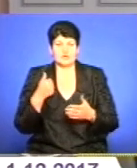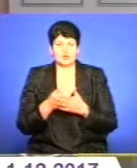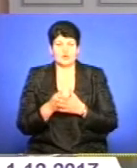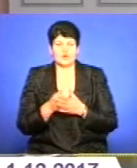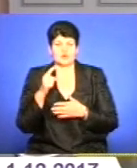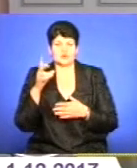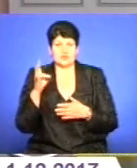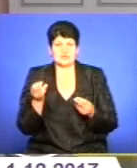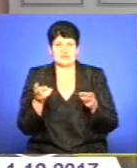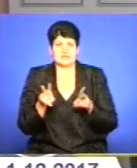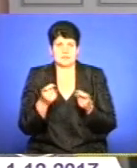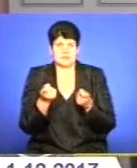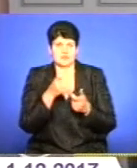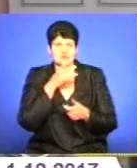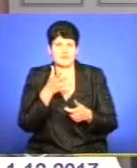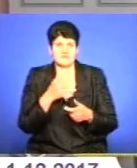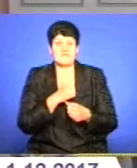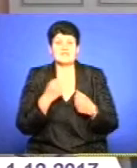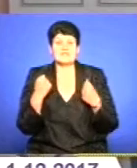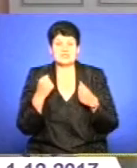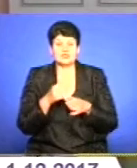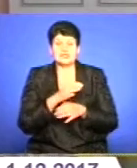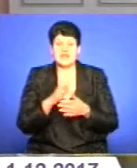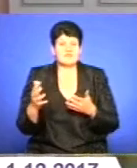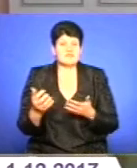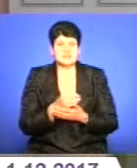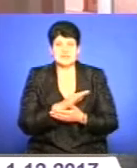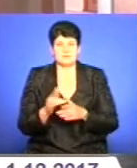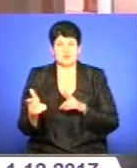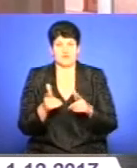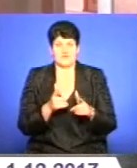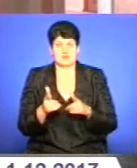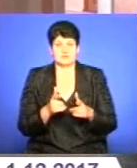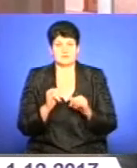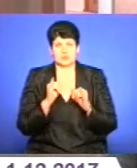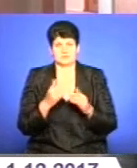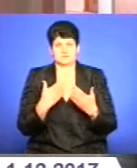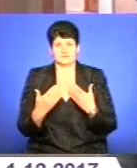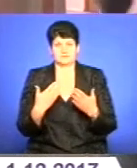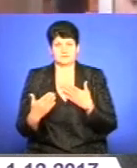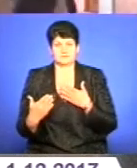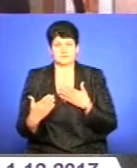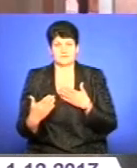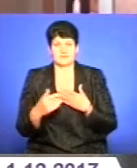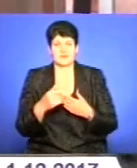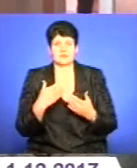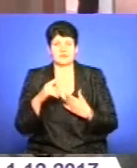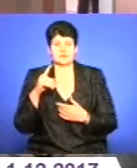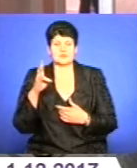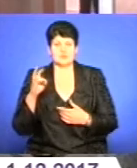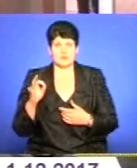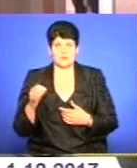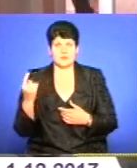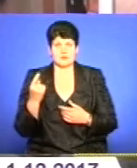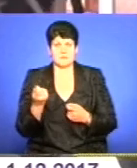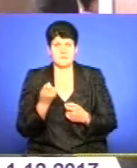лишилося так і багато часу. Ми просто фізично не встигнемо підготуватися. Негативно ставлюсь до ЗНО, бо, по-перше,